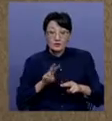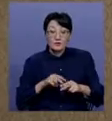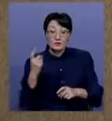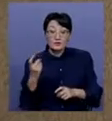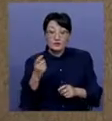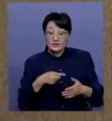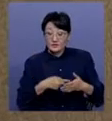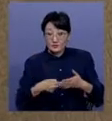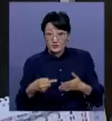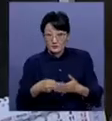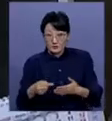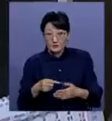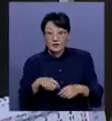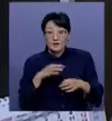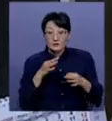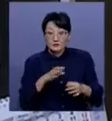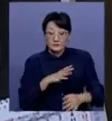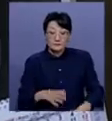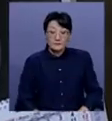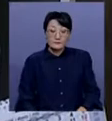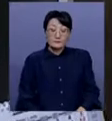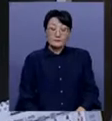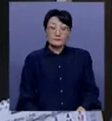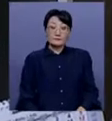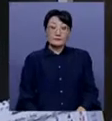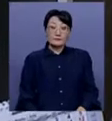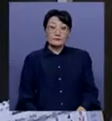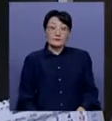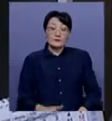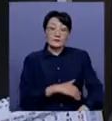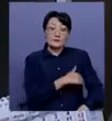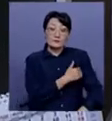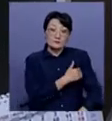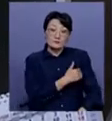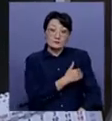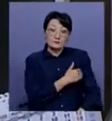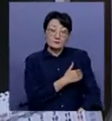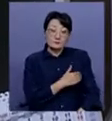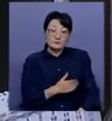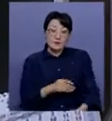қожайынға ескерту айтылды. Все боятся, чуть простыли, передайте температуру померить.